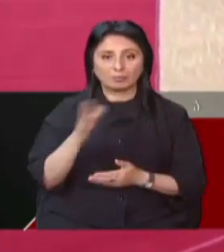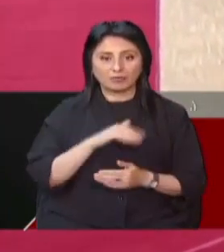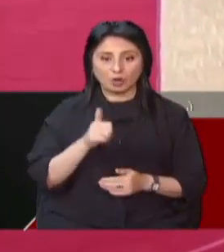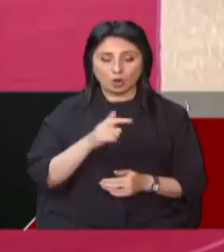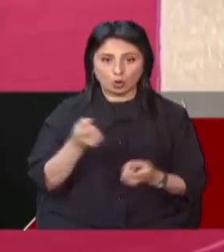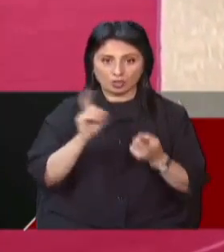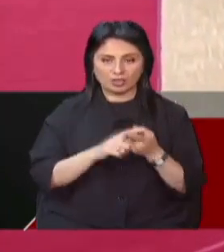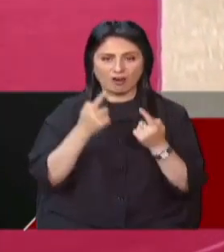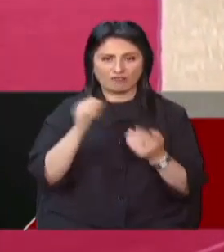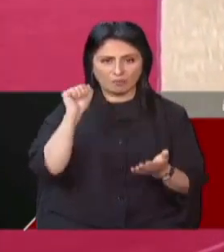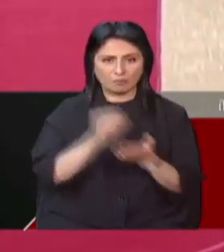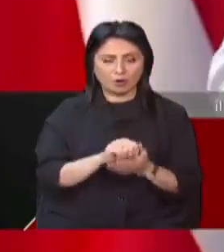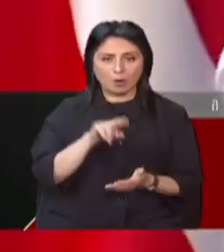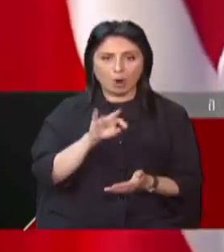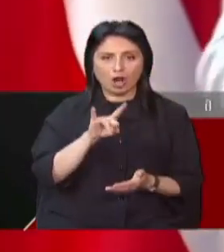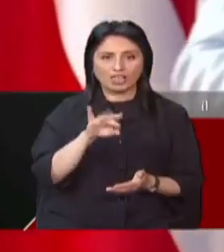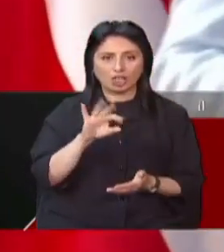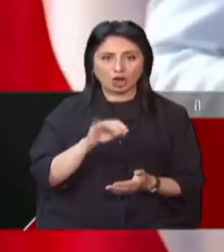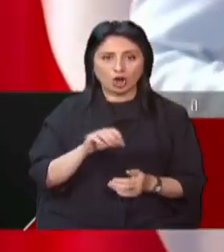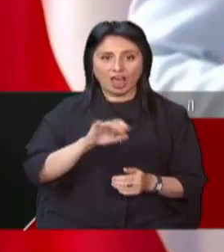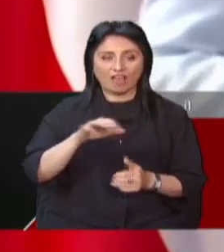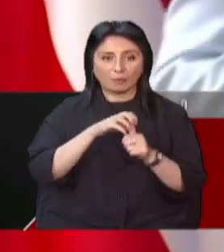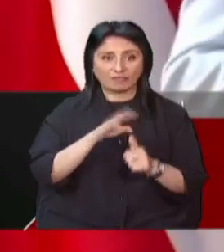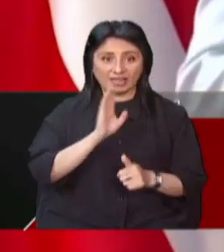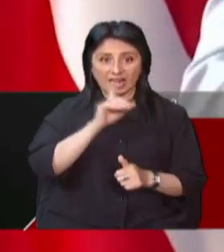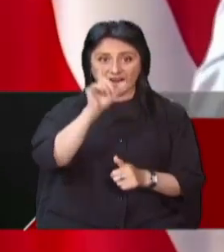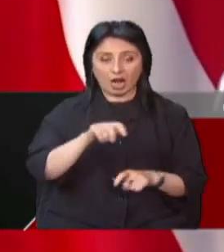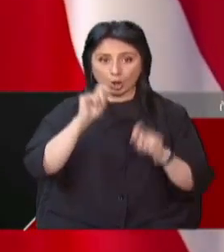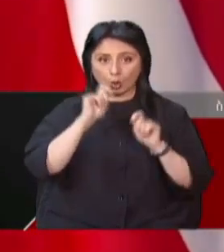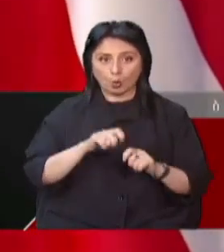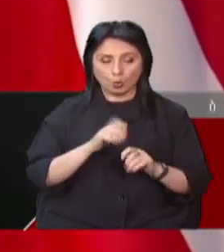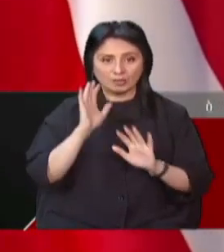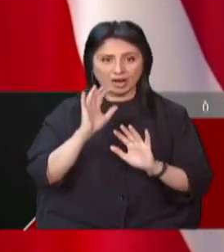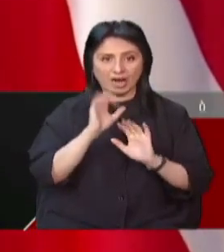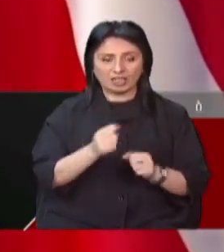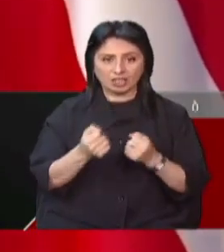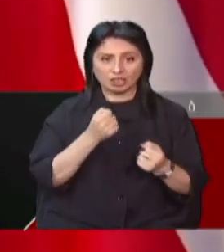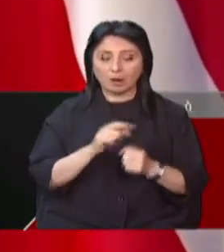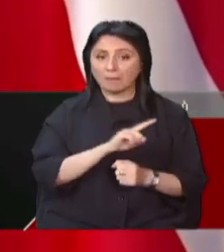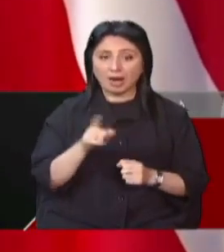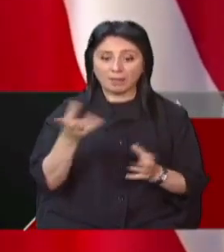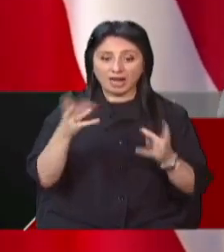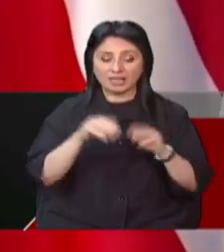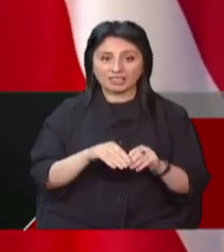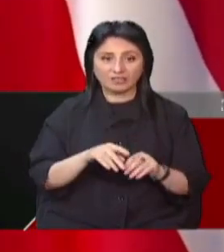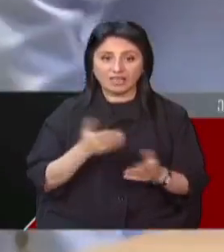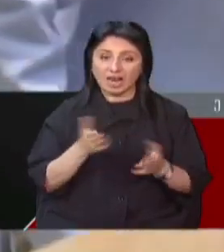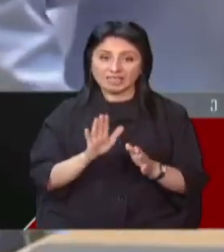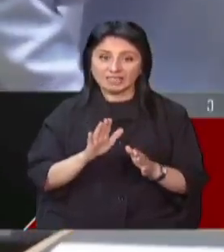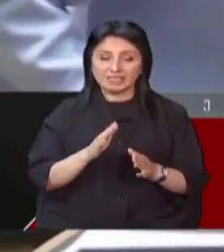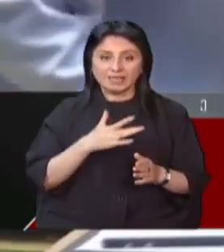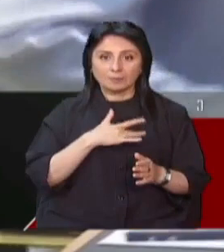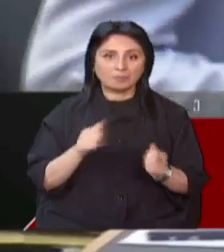როგორც გავლენიანი გამოცემა პოლიტიკო წერს, ევროპელი ლიდერი ქალი, რომელიც უკრაინის მტკიცე მხარდამჭერია, მაგრამ ამასთან ერთად არც თუ ისე